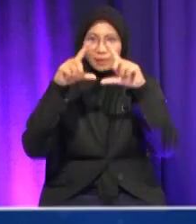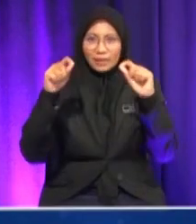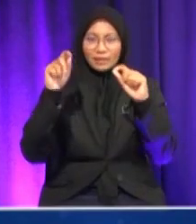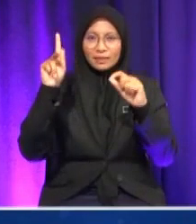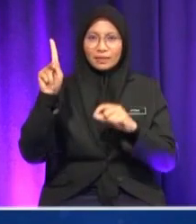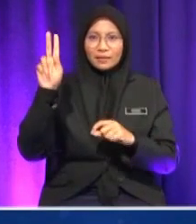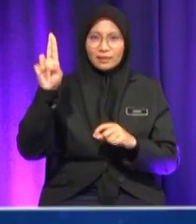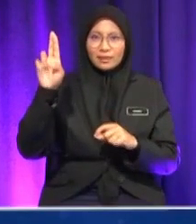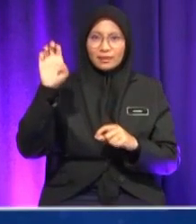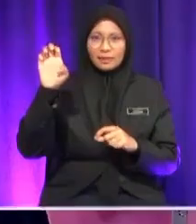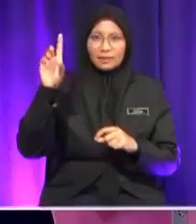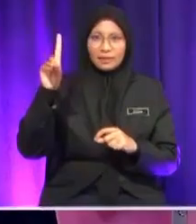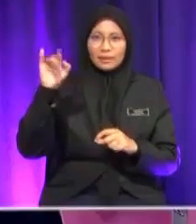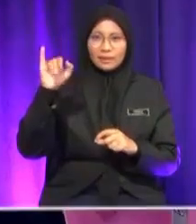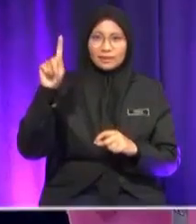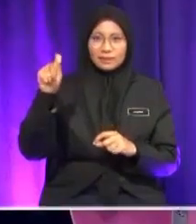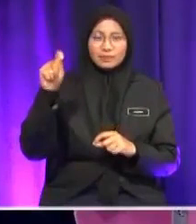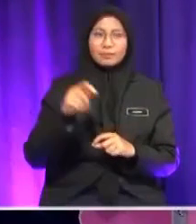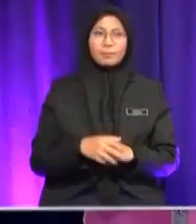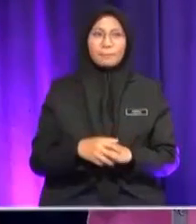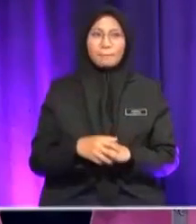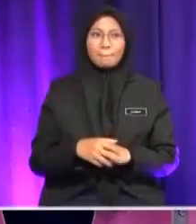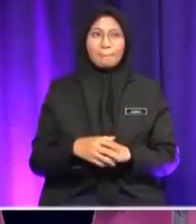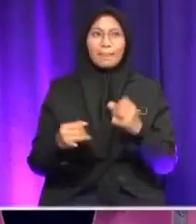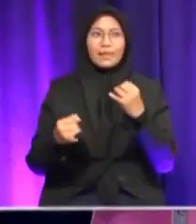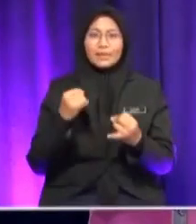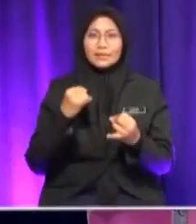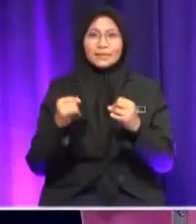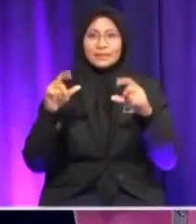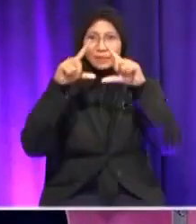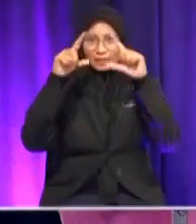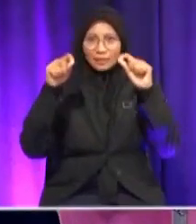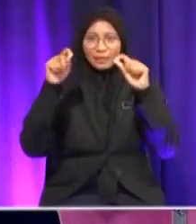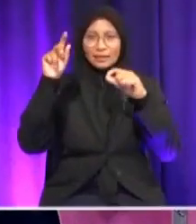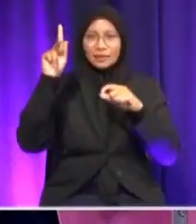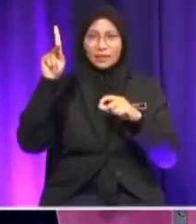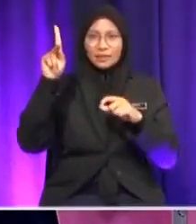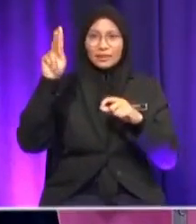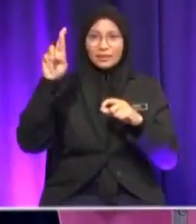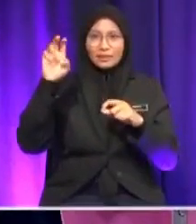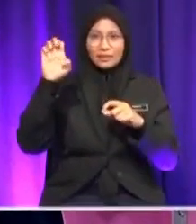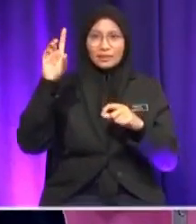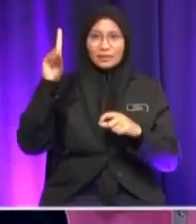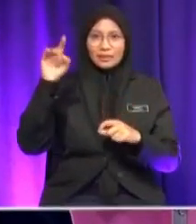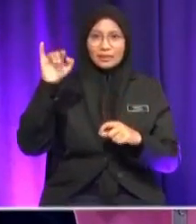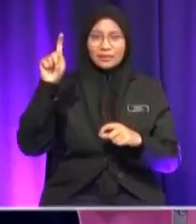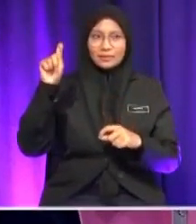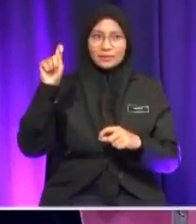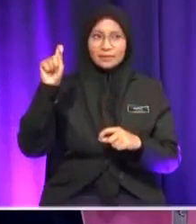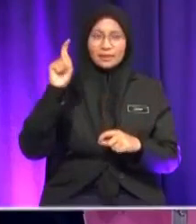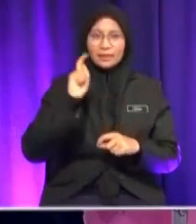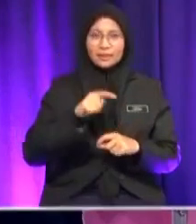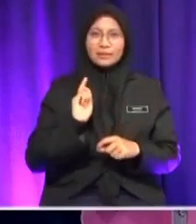Di sini kalau lihat murid-murid, yang penting apabila kita menggunakan kad kredit, kita perlu rajin